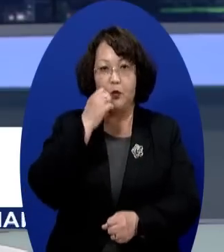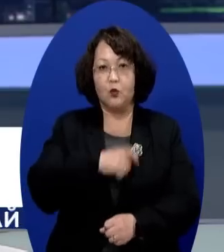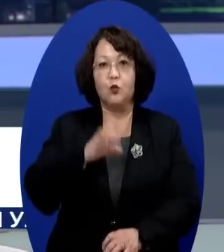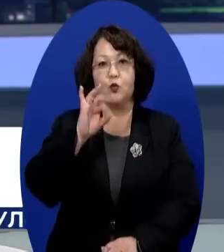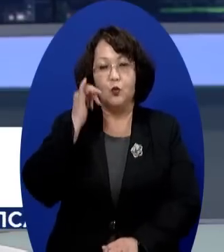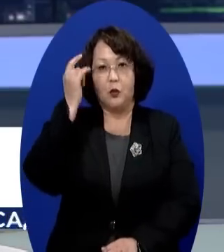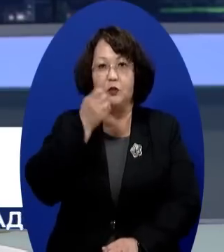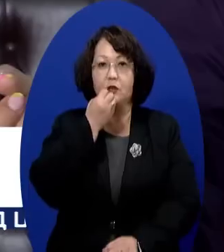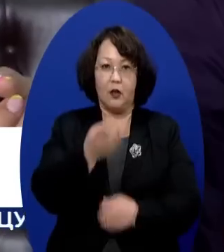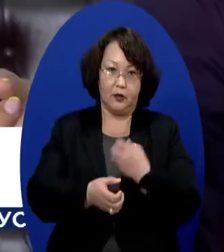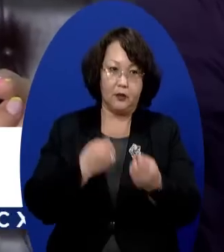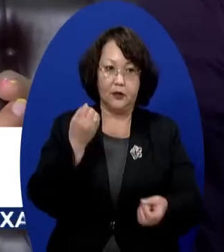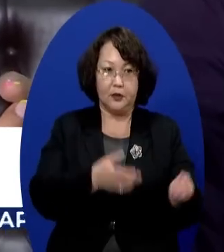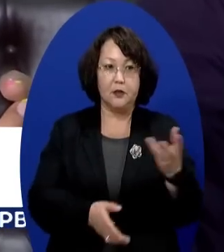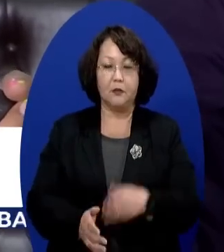илэрхийллээ.